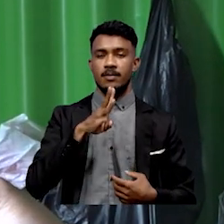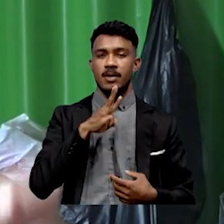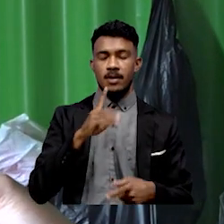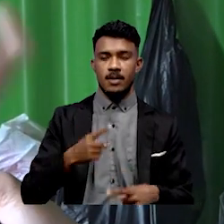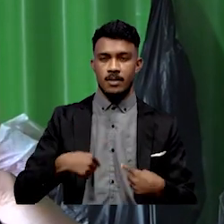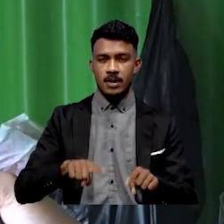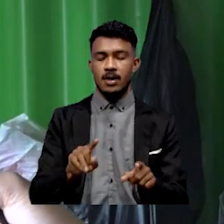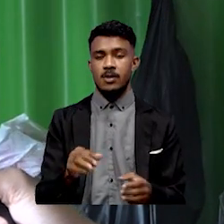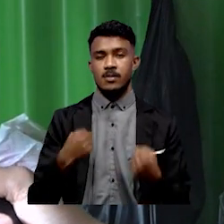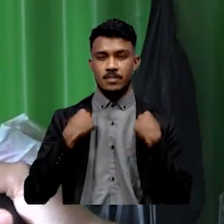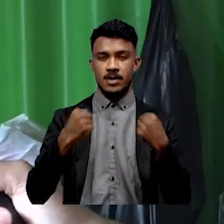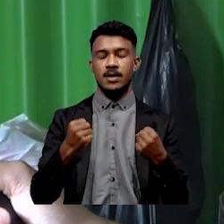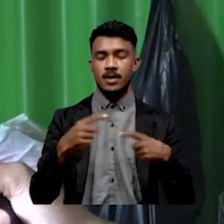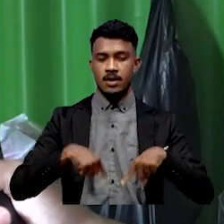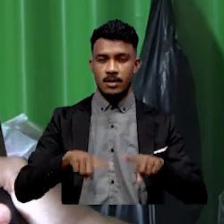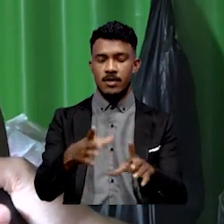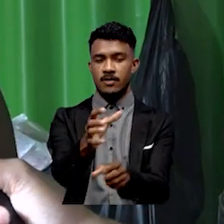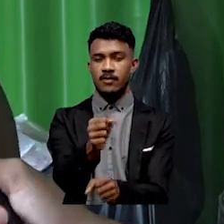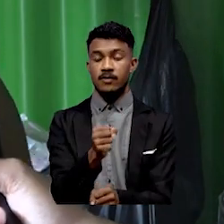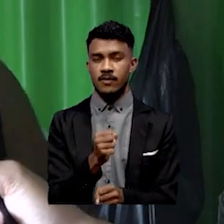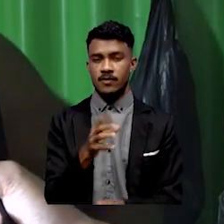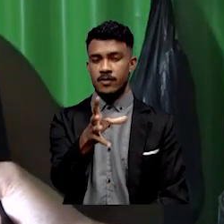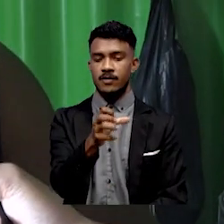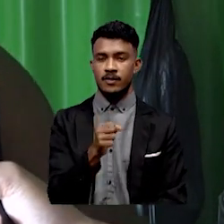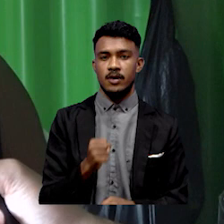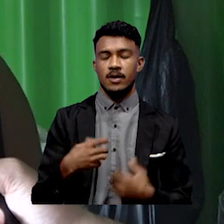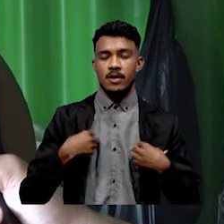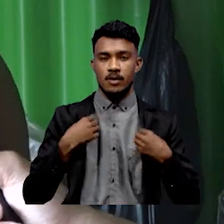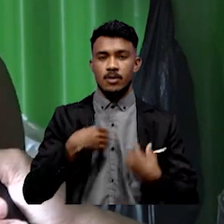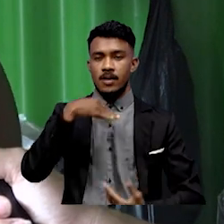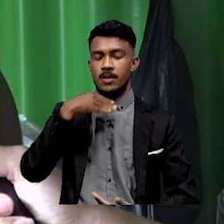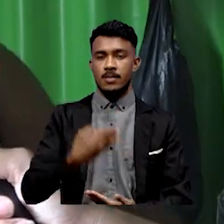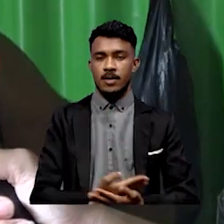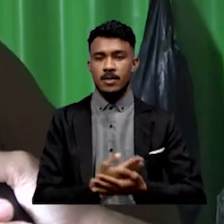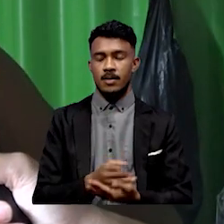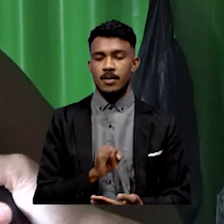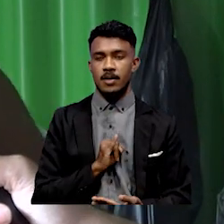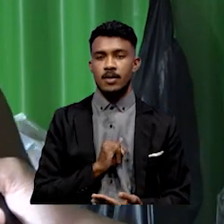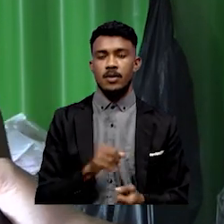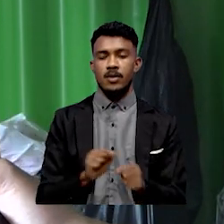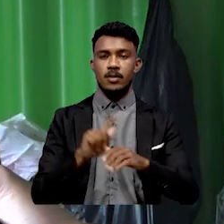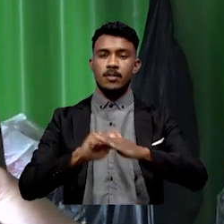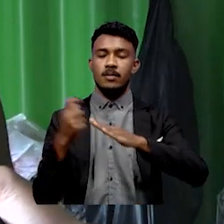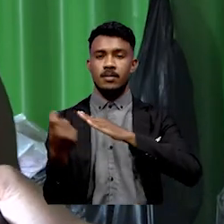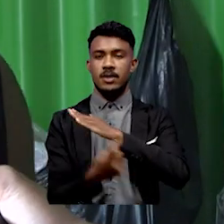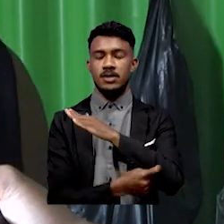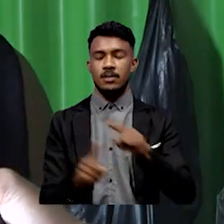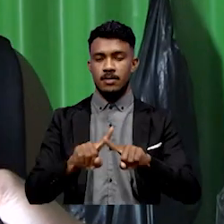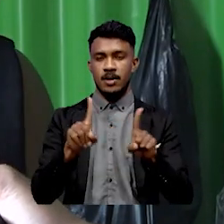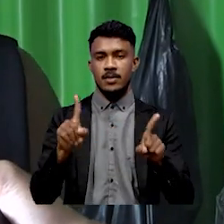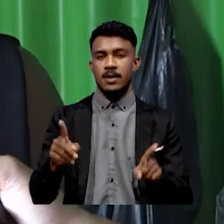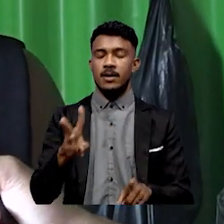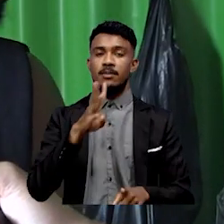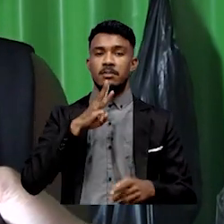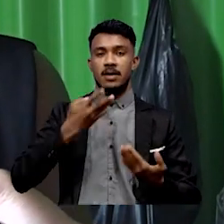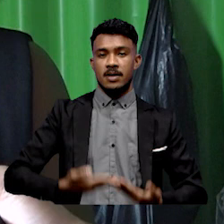dalet bebe ne ro pa de ya pasta wane ma lor saimis be hal ne ona bete itana kanotak ne onane ha kumasa ita sama